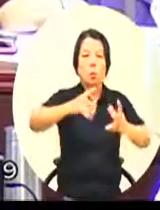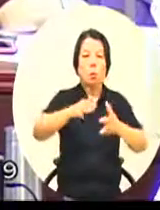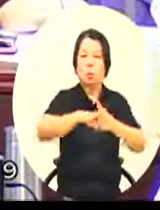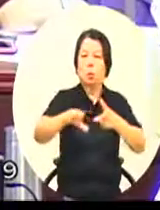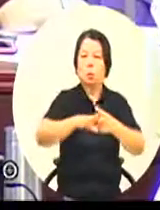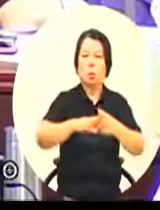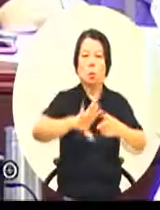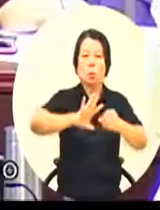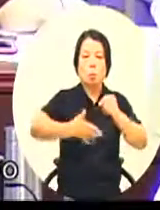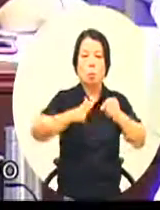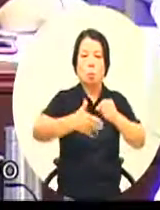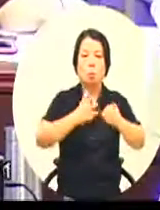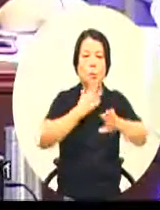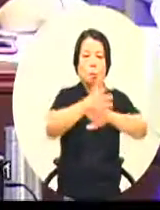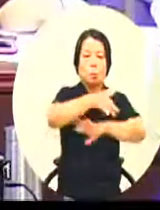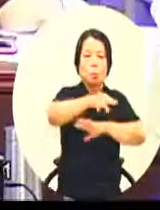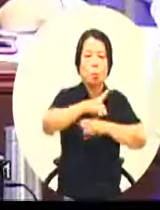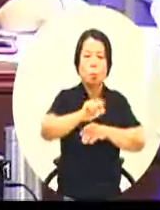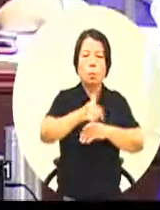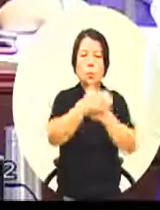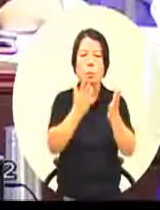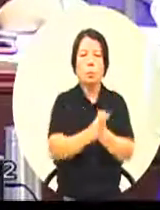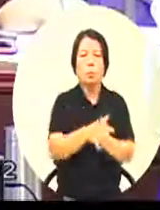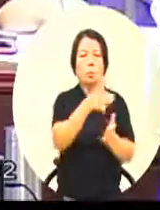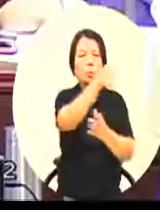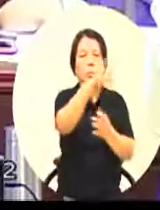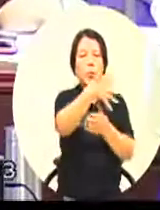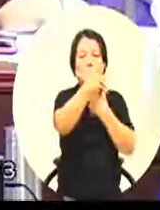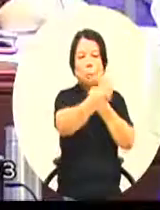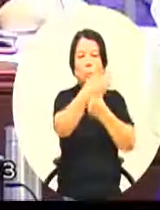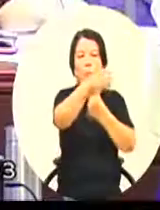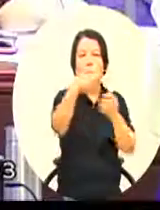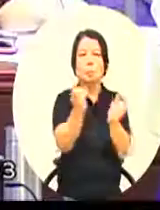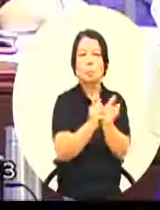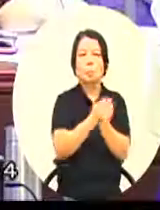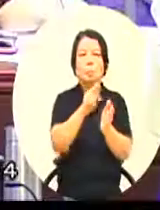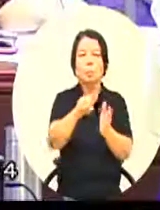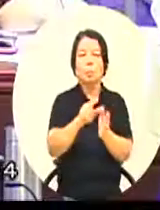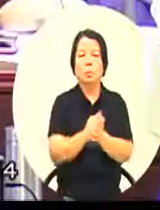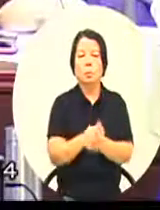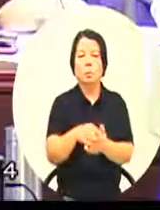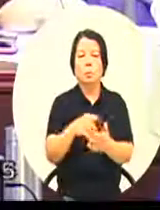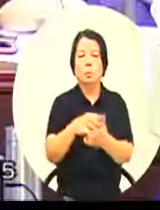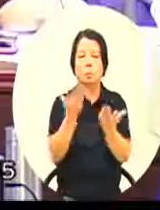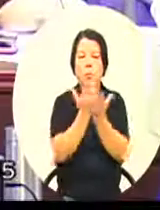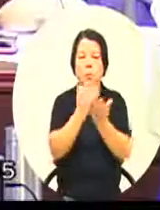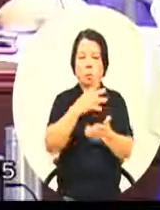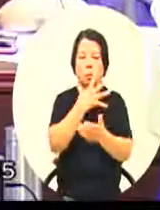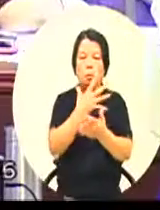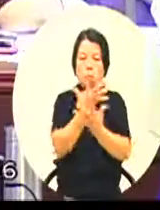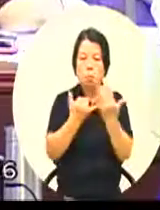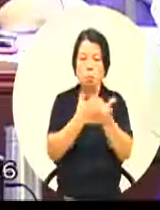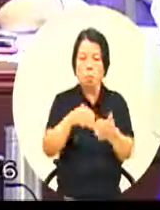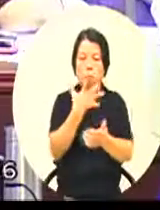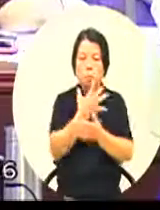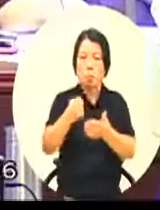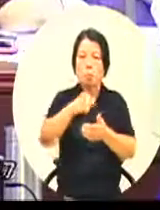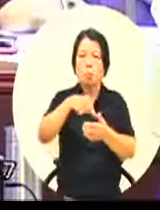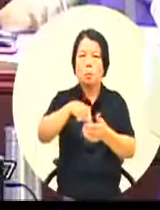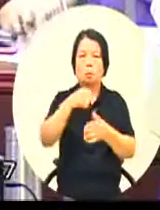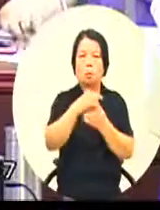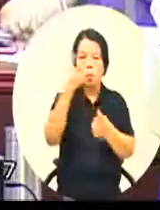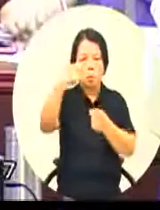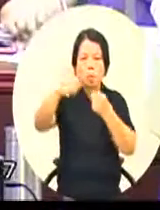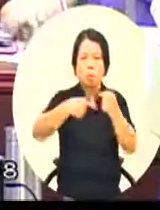下来增进学校的这个教学，用时数来计算这件事，那我们今年就是要开始启动明年的怎么